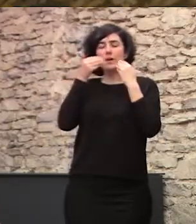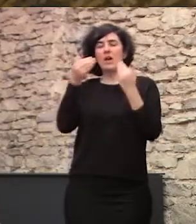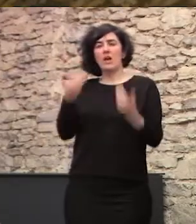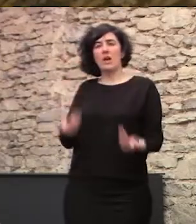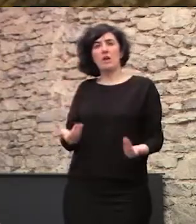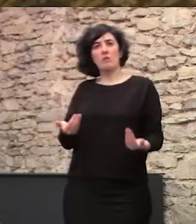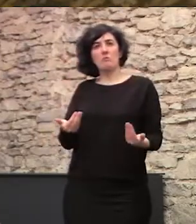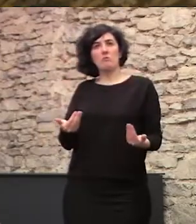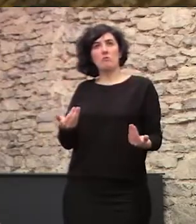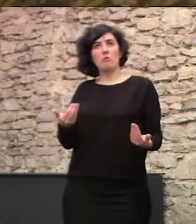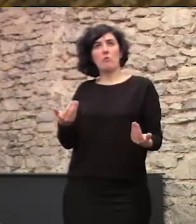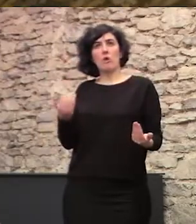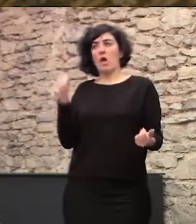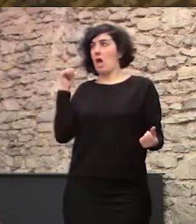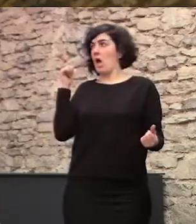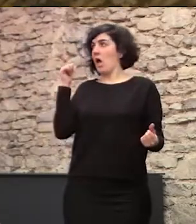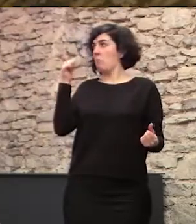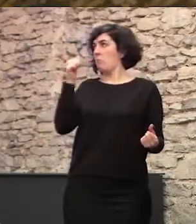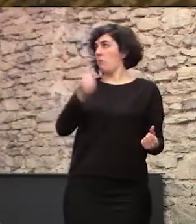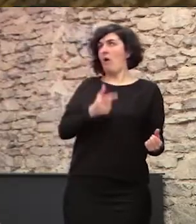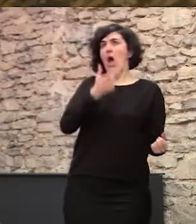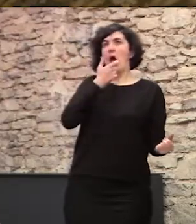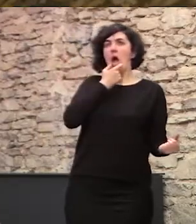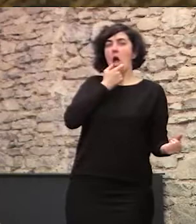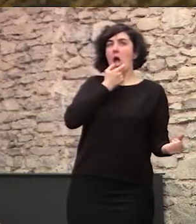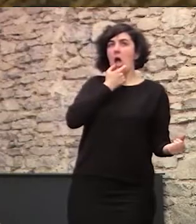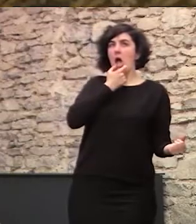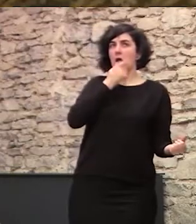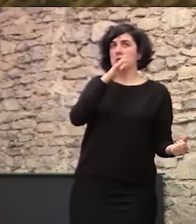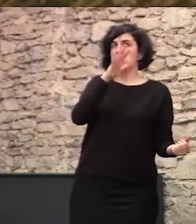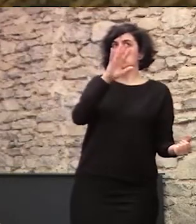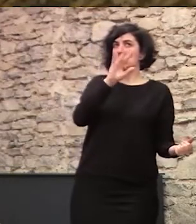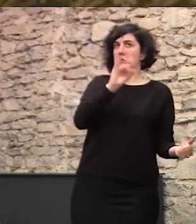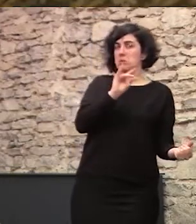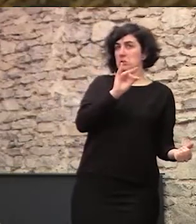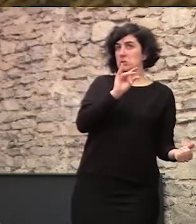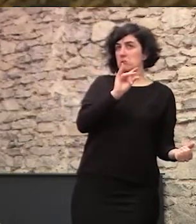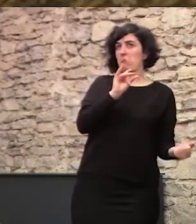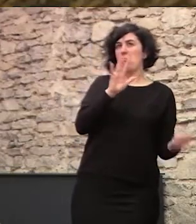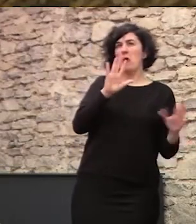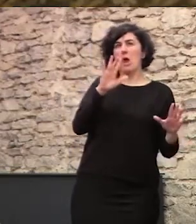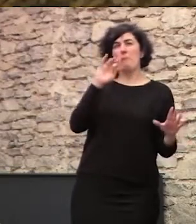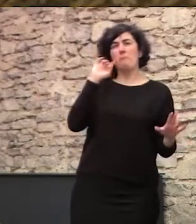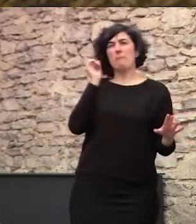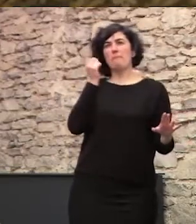batzuei edo ordura arte zaletasunago edo zaletasuntzat hartu anituen gauza batzu, ba,